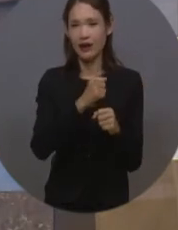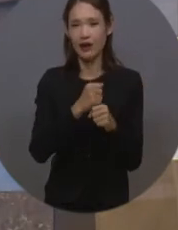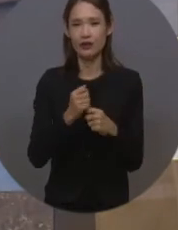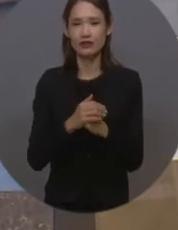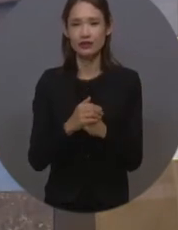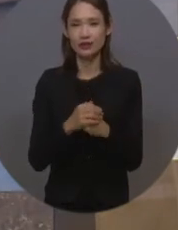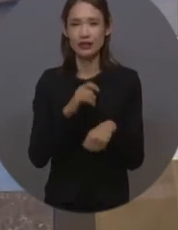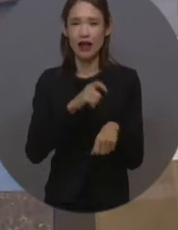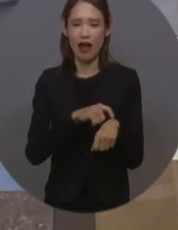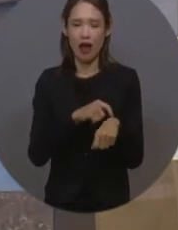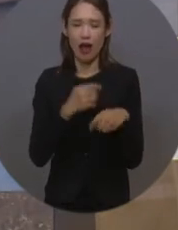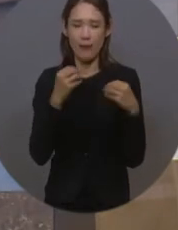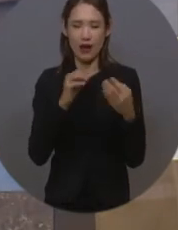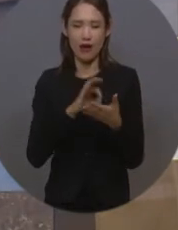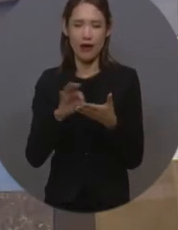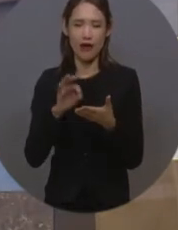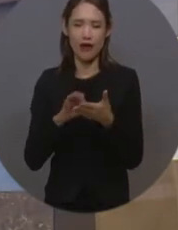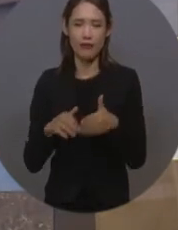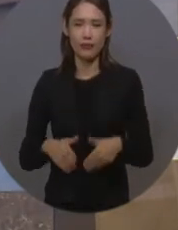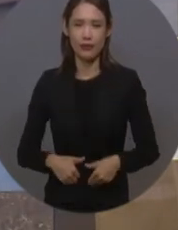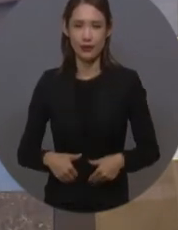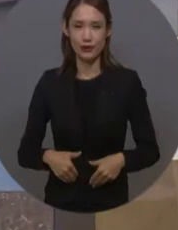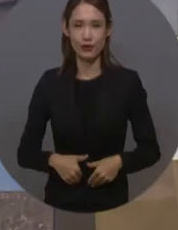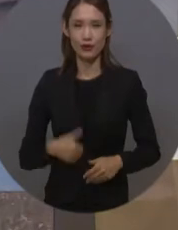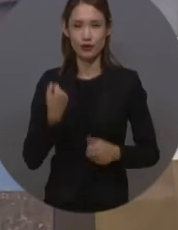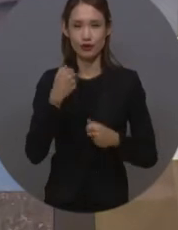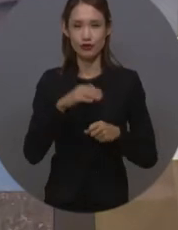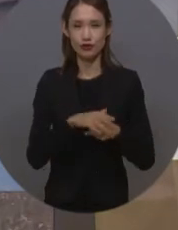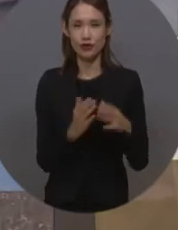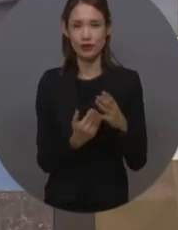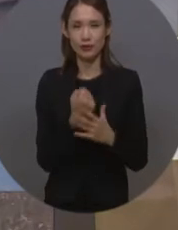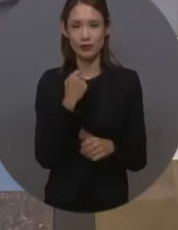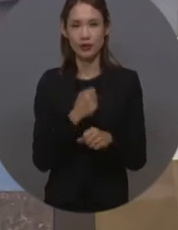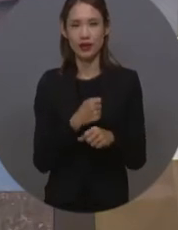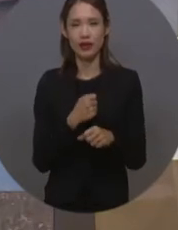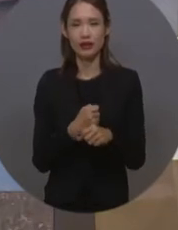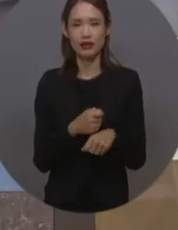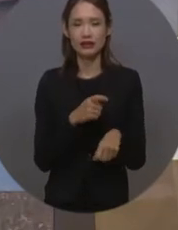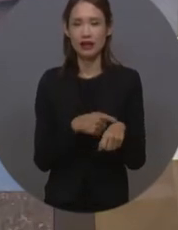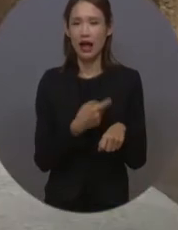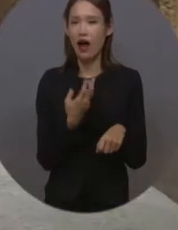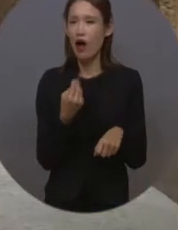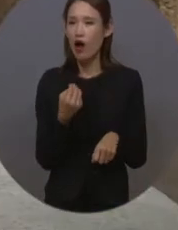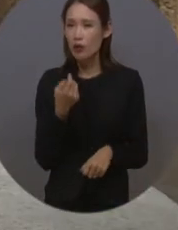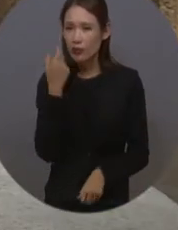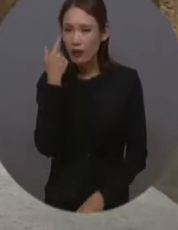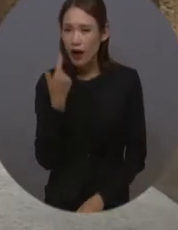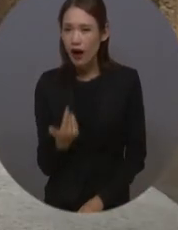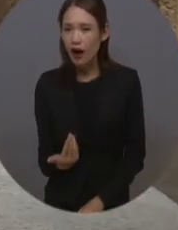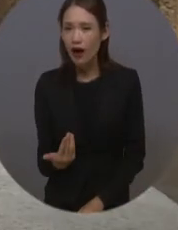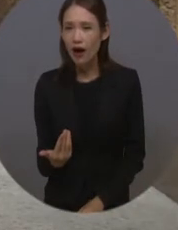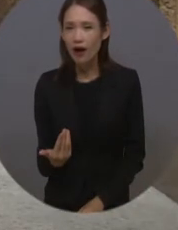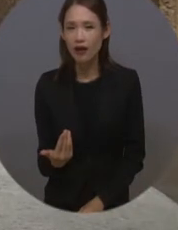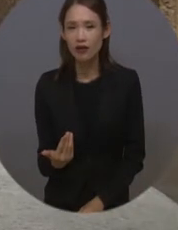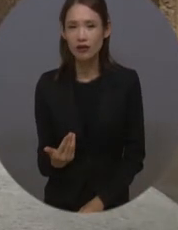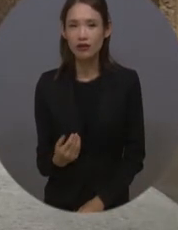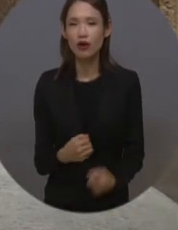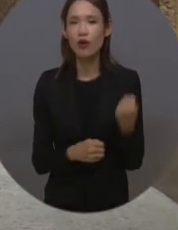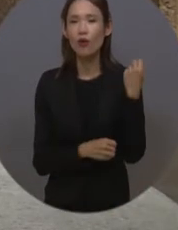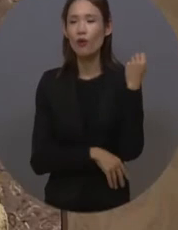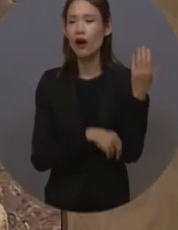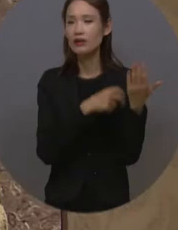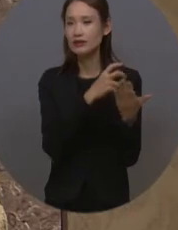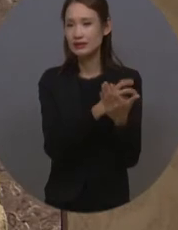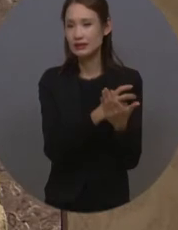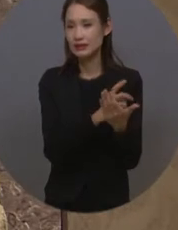것 같거든요. 네. 좀 한 켤레를 만드는데 보통 한 어느 정도 소요 시간이 걸리나요? 저희가 이제 원칙적으로 한